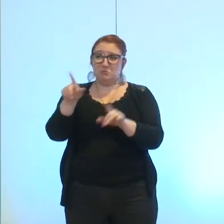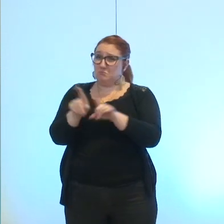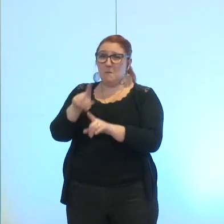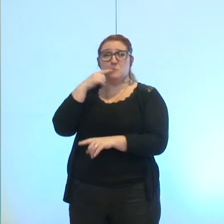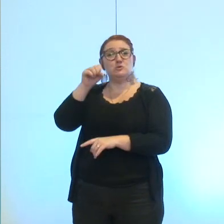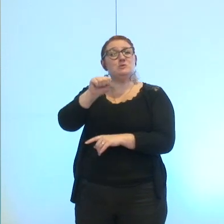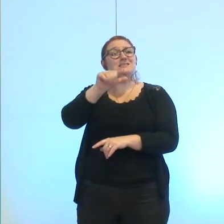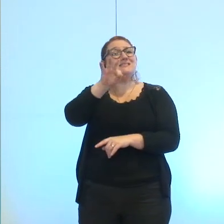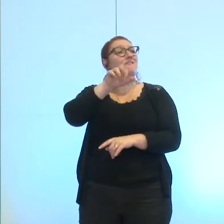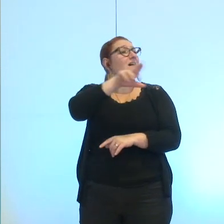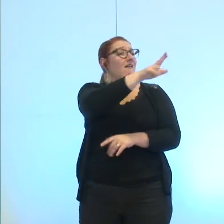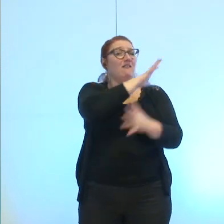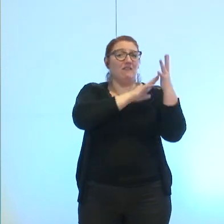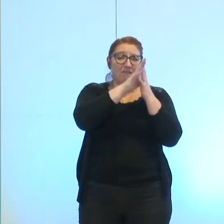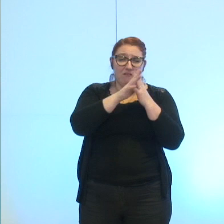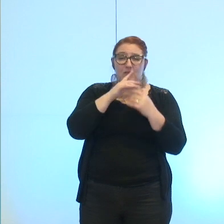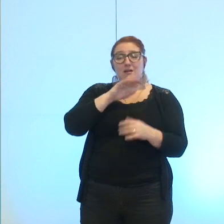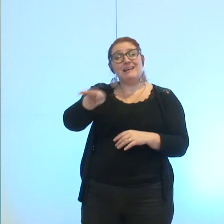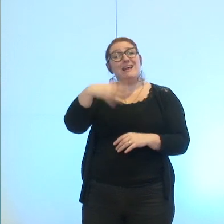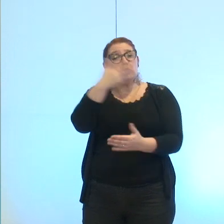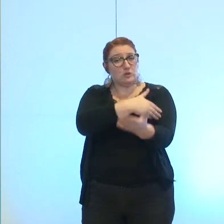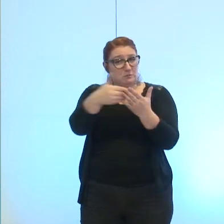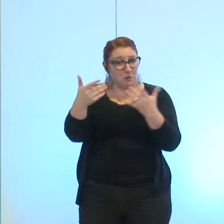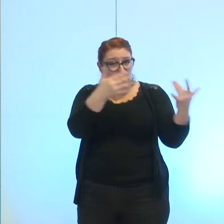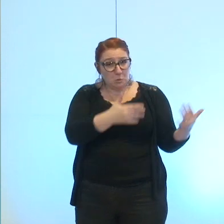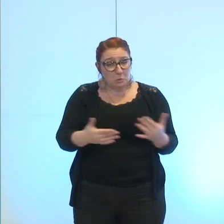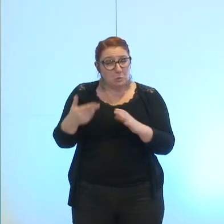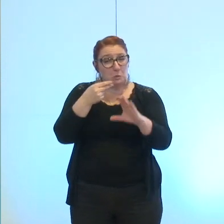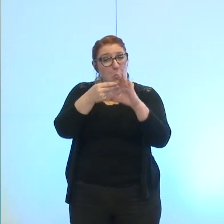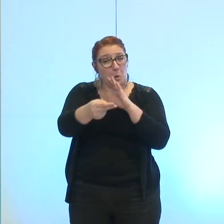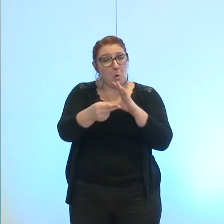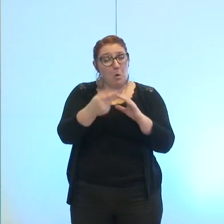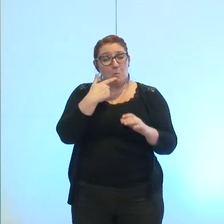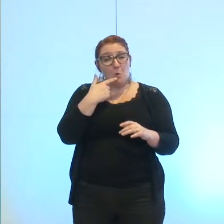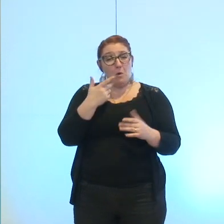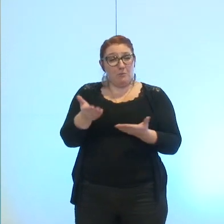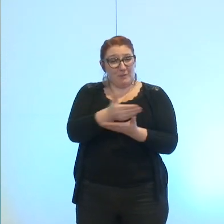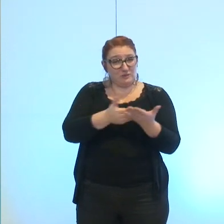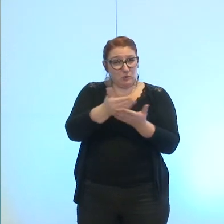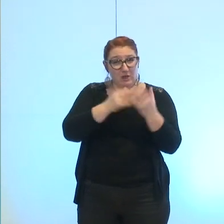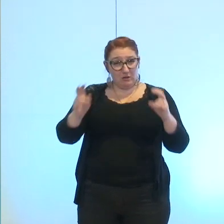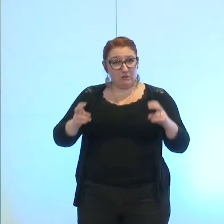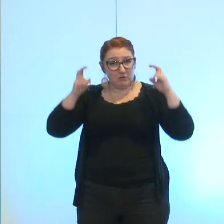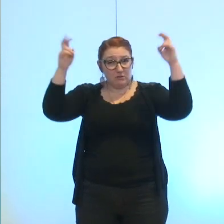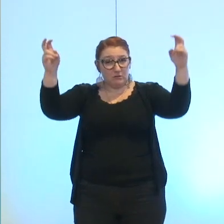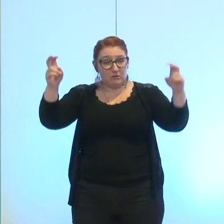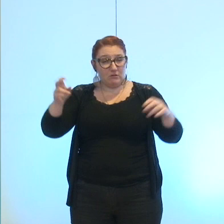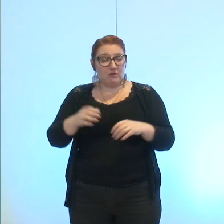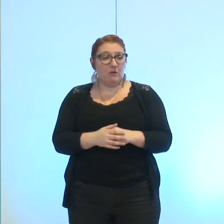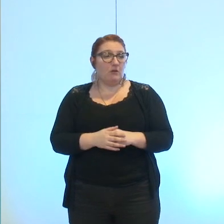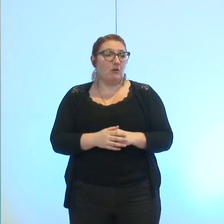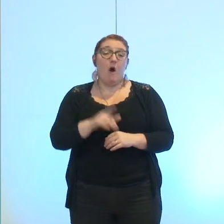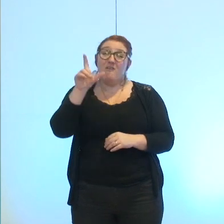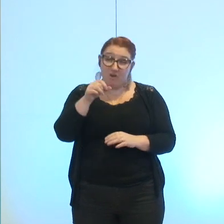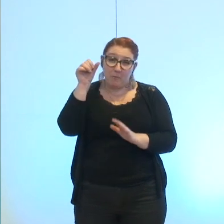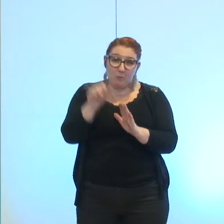Safar je chiffrai aussi à 14 millions d'euros la hausse des dépenses de personnel en 20 mois il y a peu aussi Madame Mireille